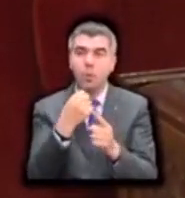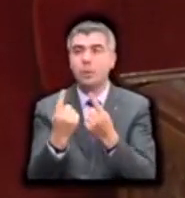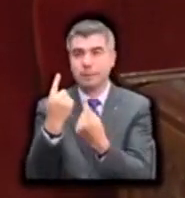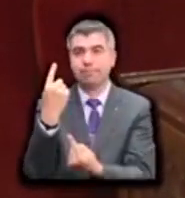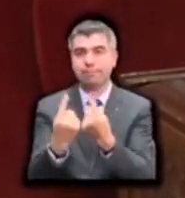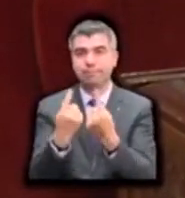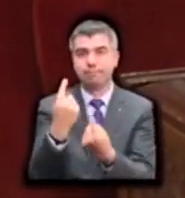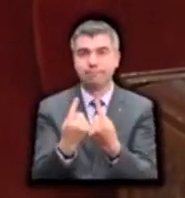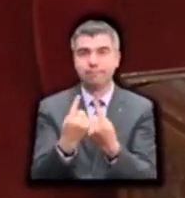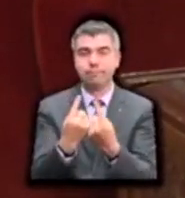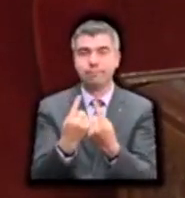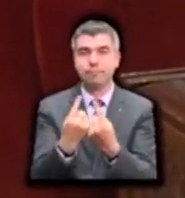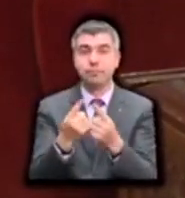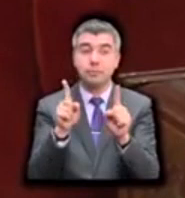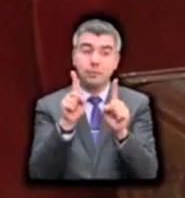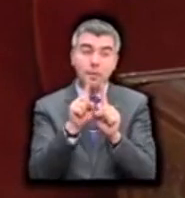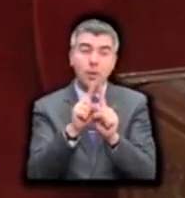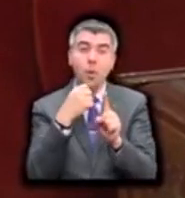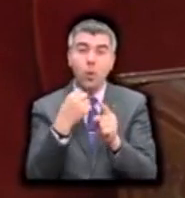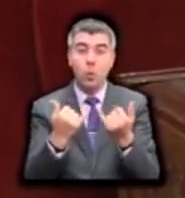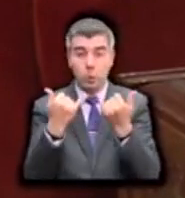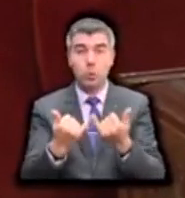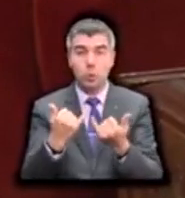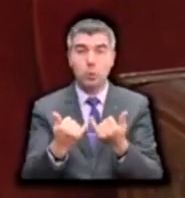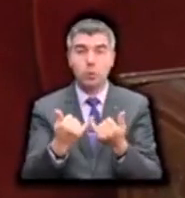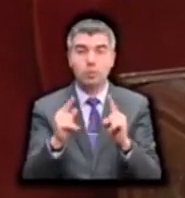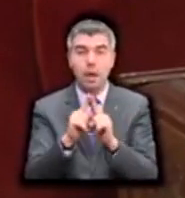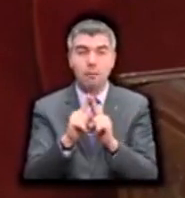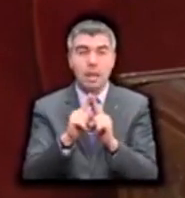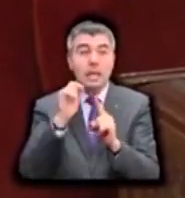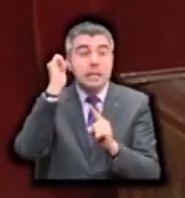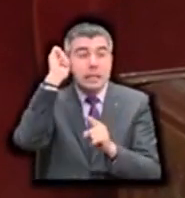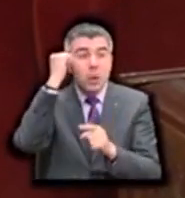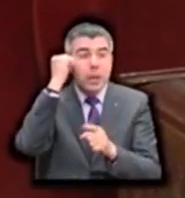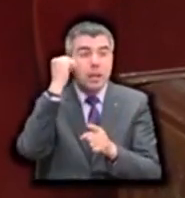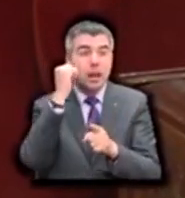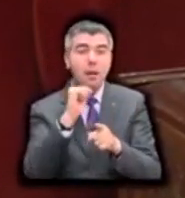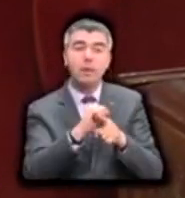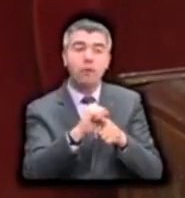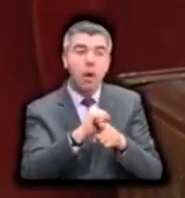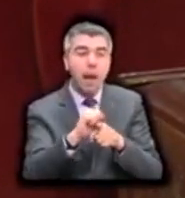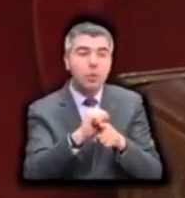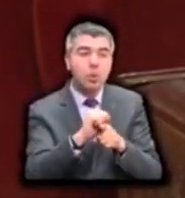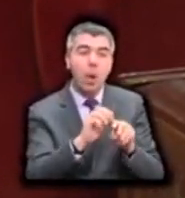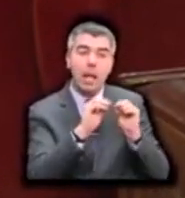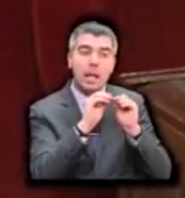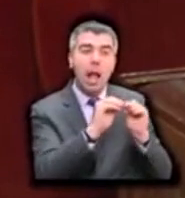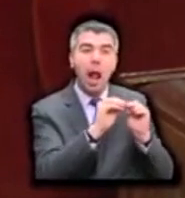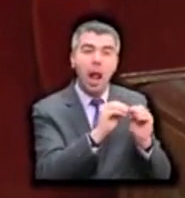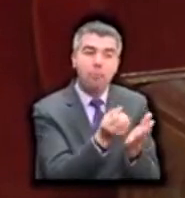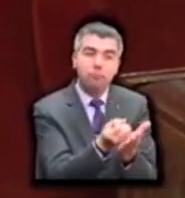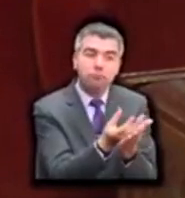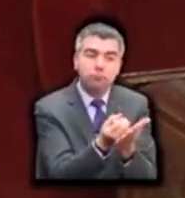ذاك المربي بالنسبة للطفل، واليوم هاد الدورات التكوينية جارية المفعول، عندنا تعاون مع